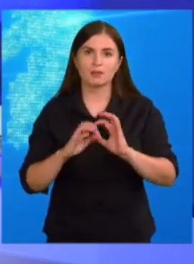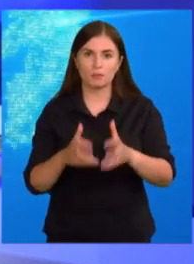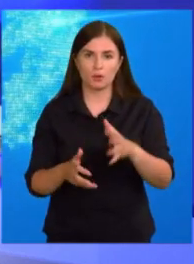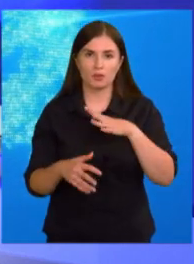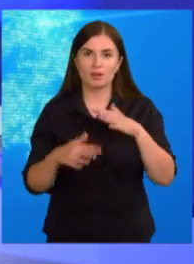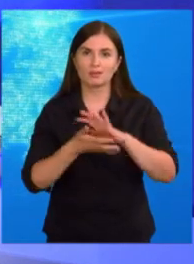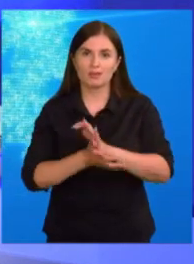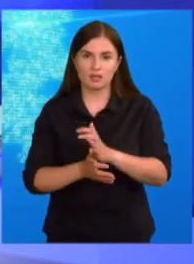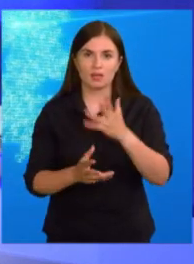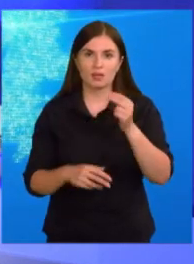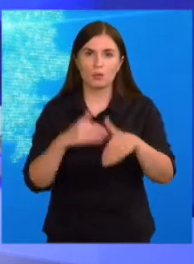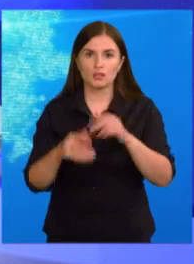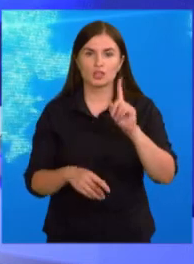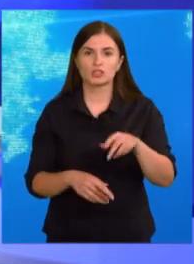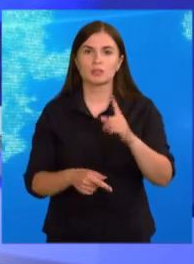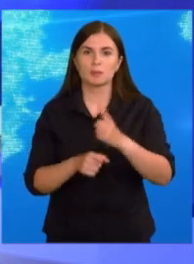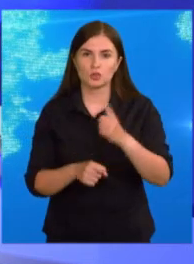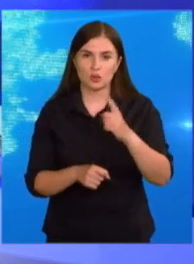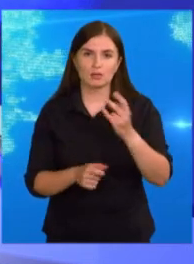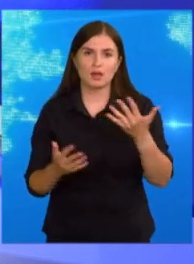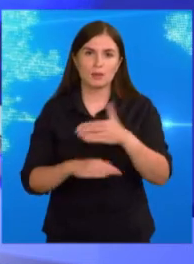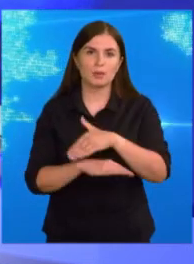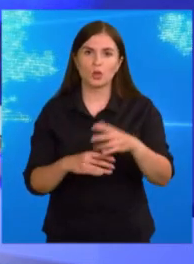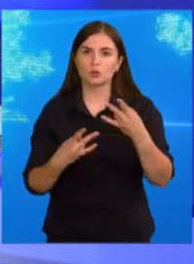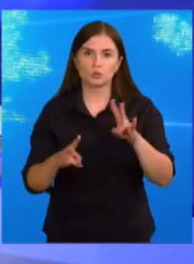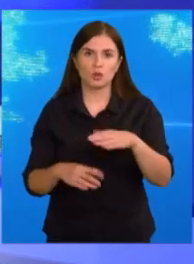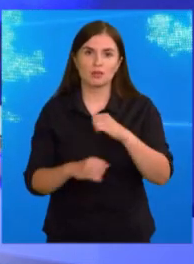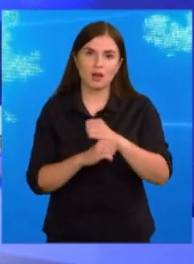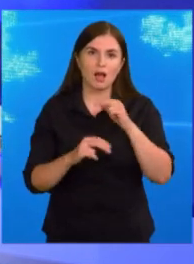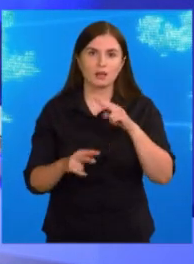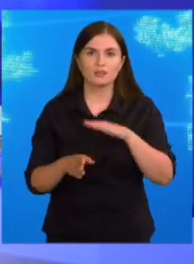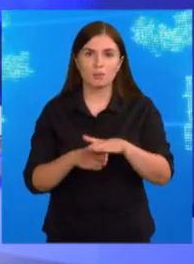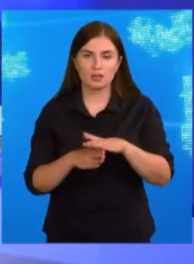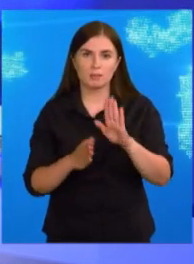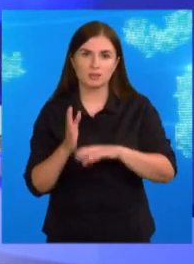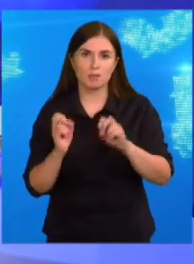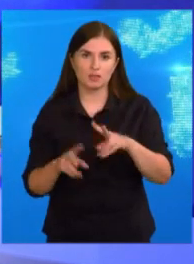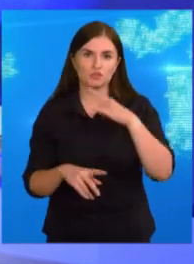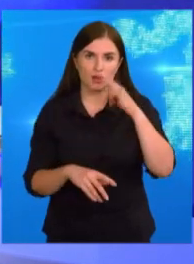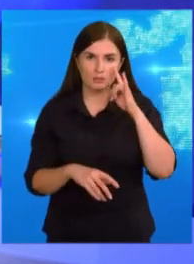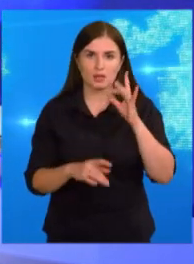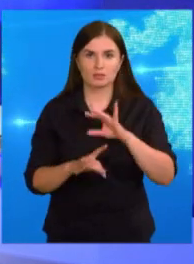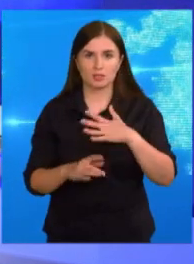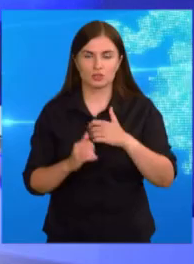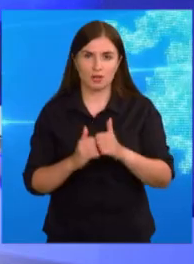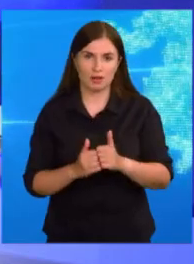где купаться вовсе запрещено. На каких берегах лучше не отдыхать и как следят за безопасностью на воде в Челябинске, расскажет мой коллега Денис